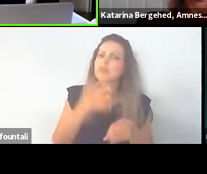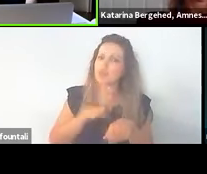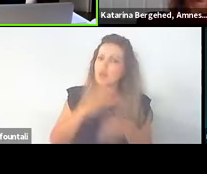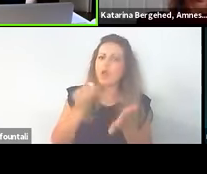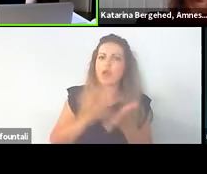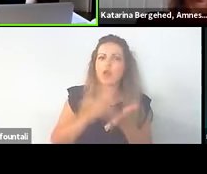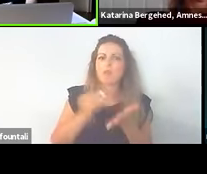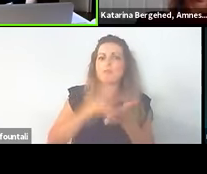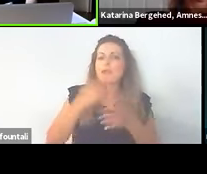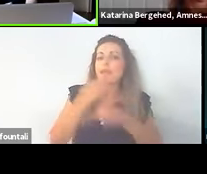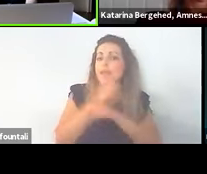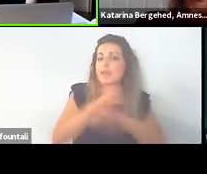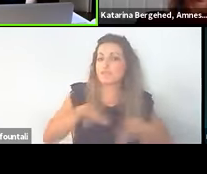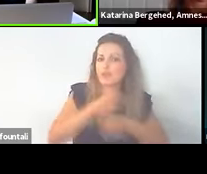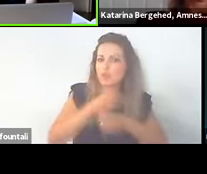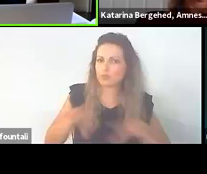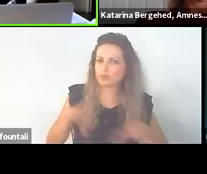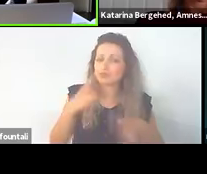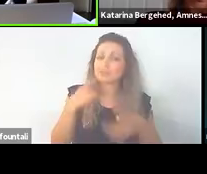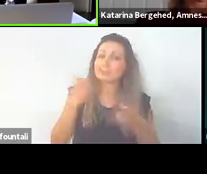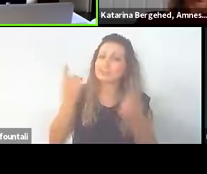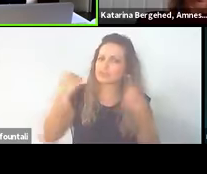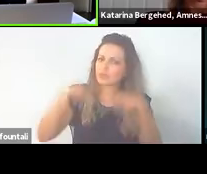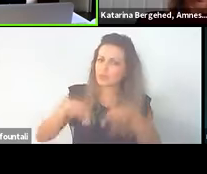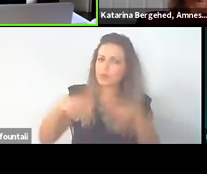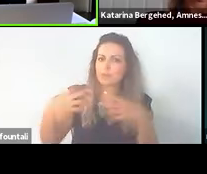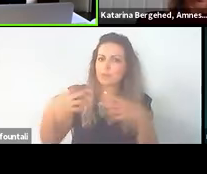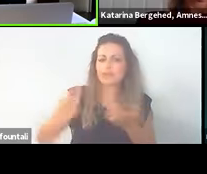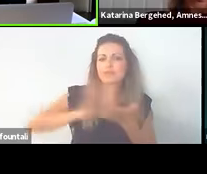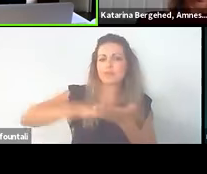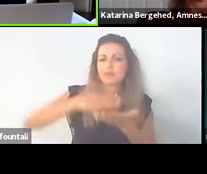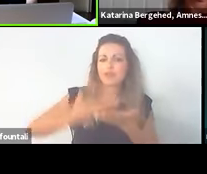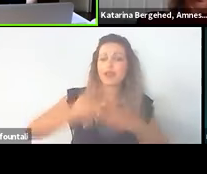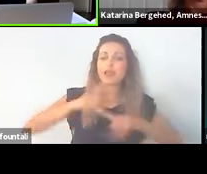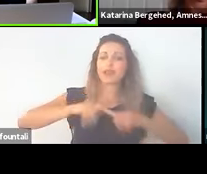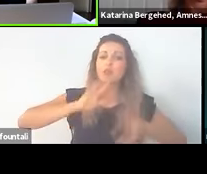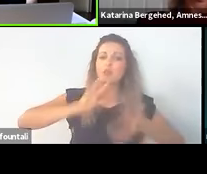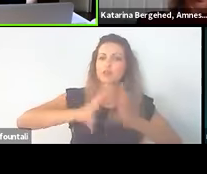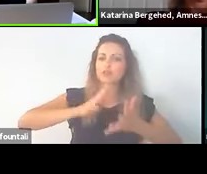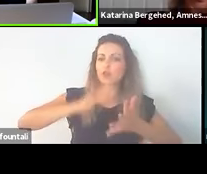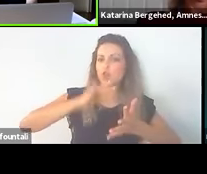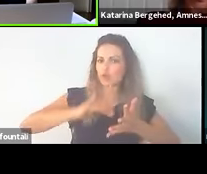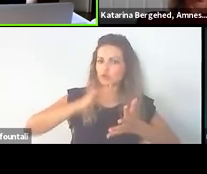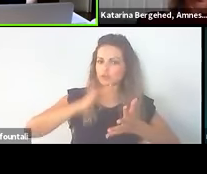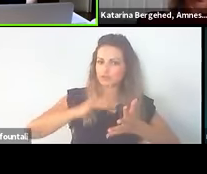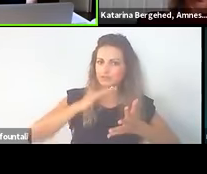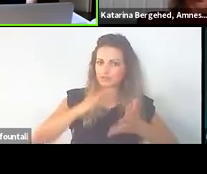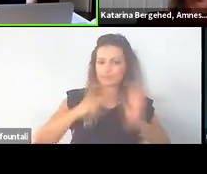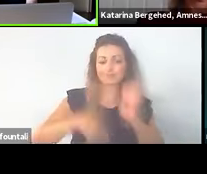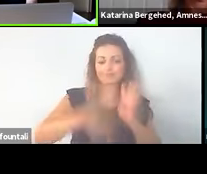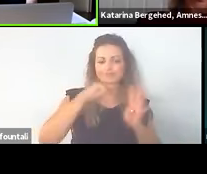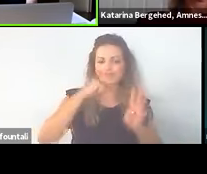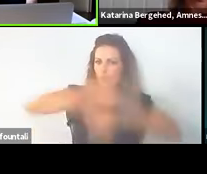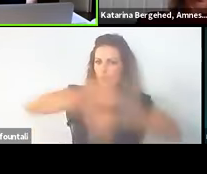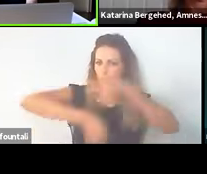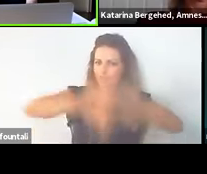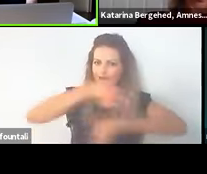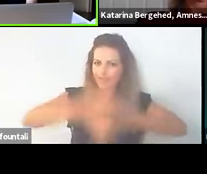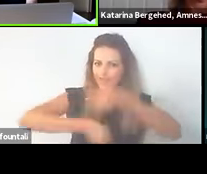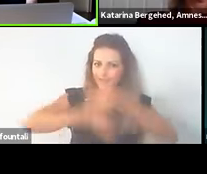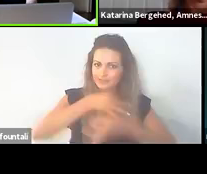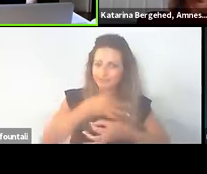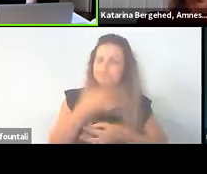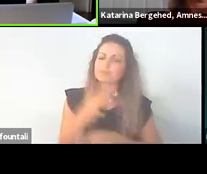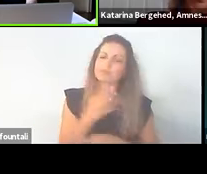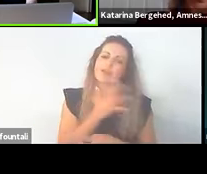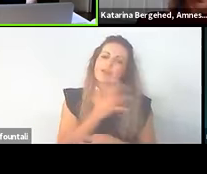ενημερώσω ότι θα υπάρχει παράλληλη διερμηνία στη νοηματική γλώσσα για όλες τις ομιλίες σήμερα και γι' αυτό ευχαριστούμε